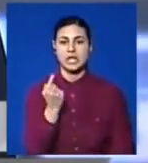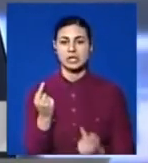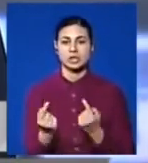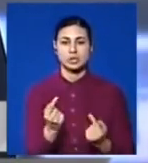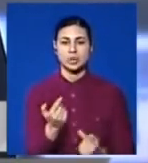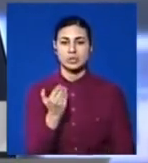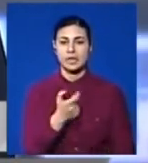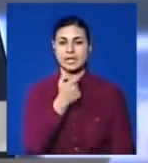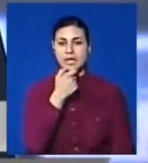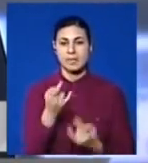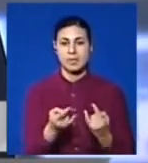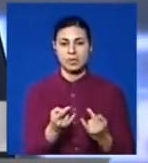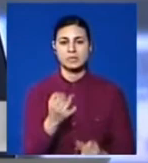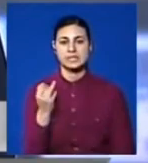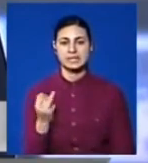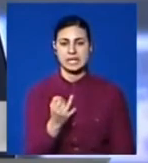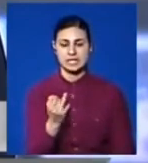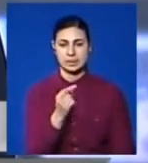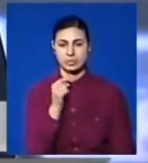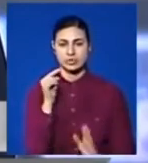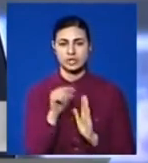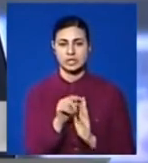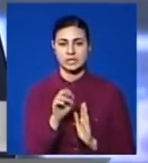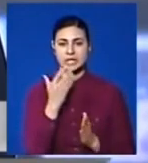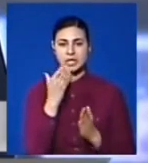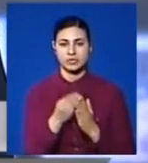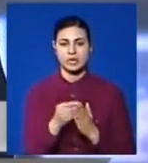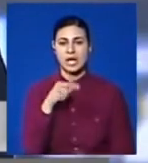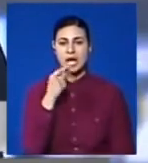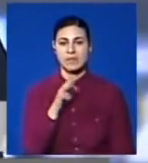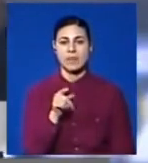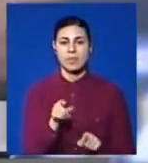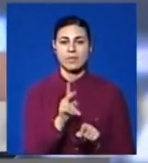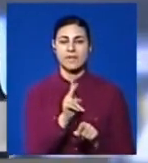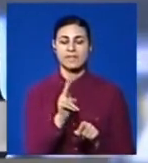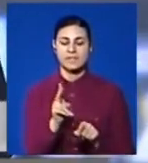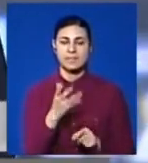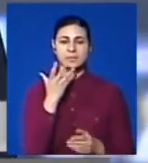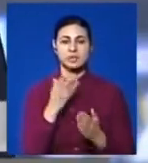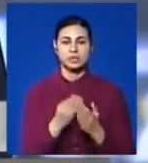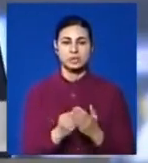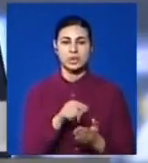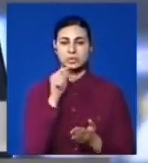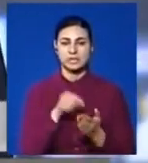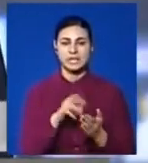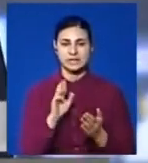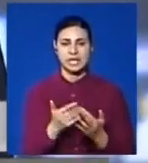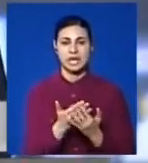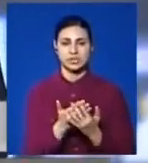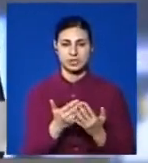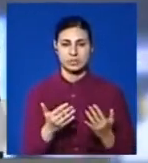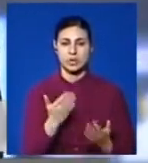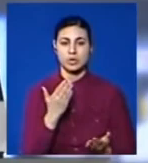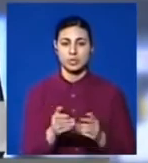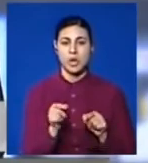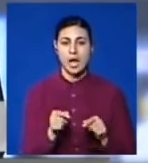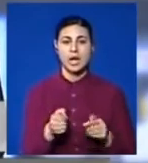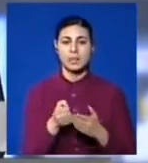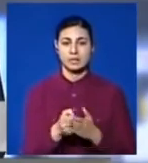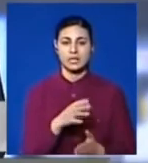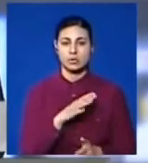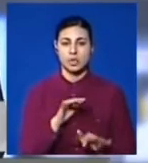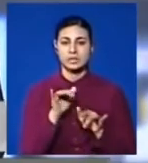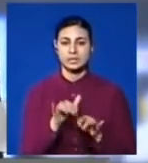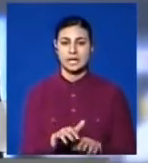თქვენი მაყურებლის ინტერესებში შედის. და ჩვენ არ ვამბობთ ან ვინმეს პერსონალურ საკითხს და ასე შემდეგ. თუ აქამდეც მივა